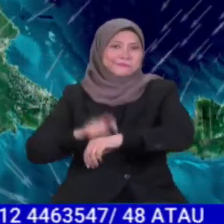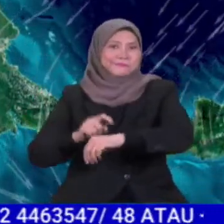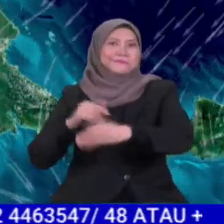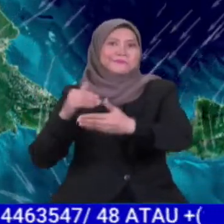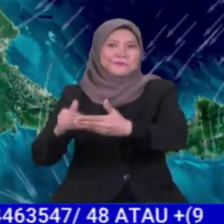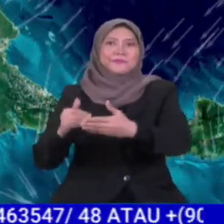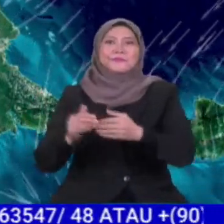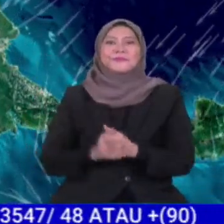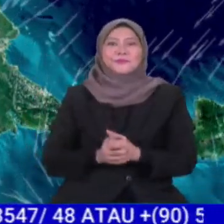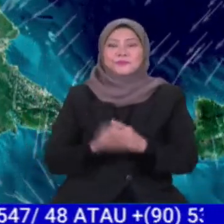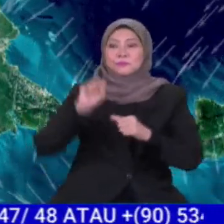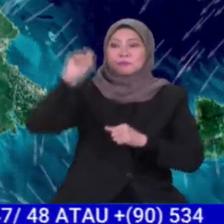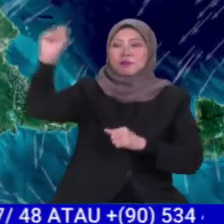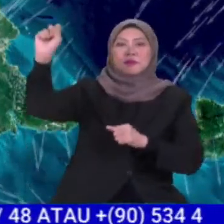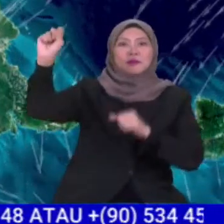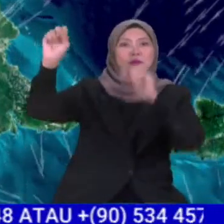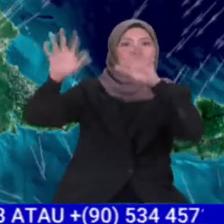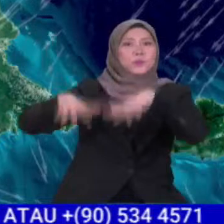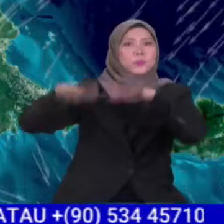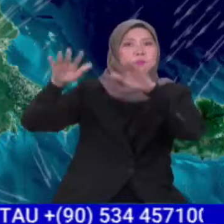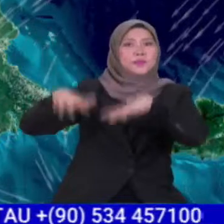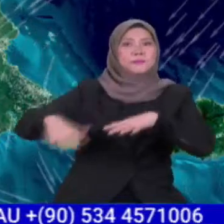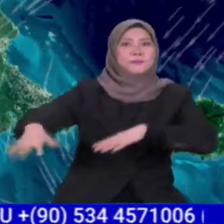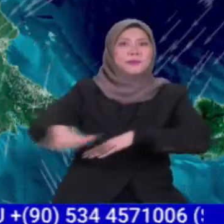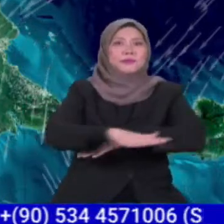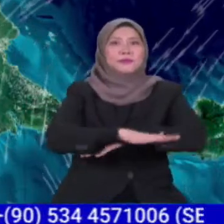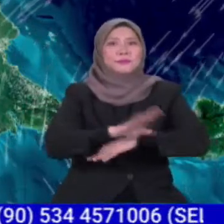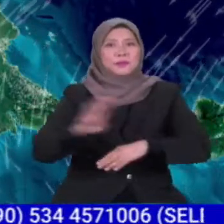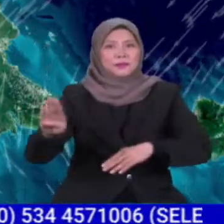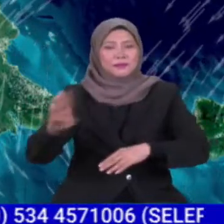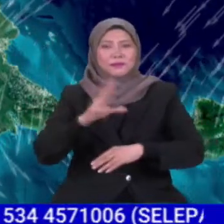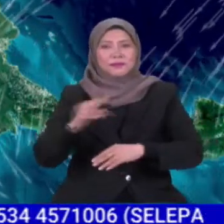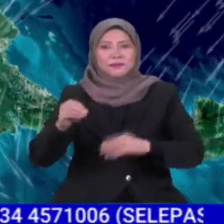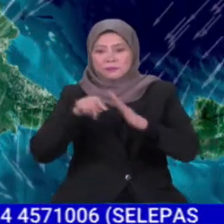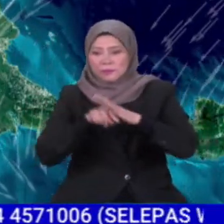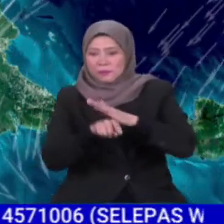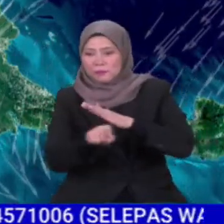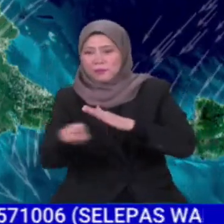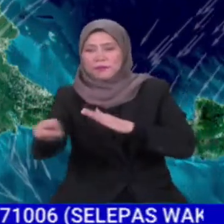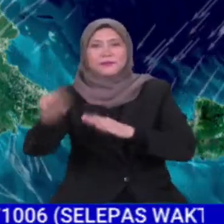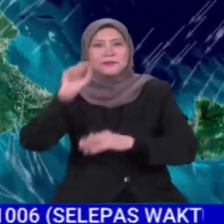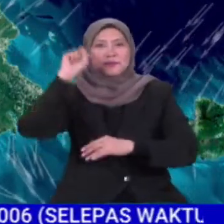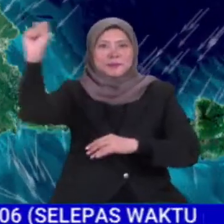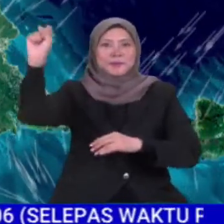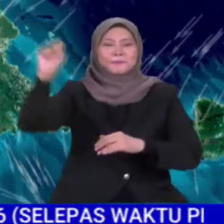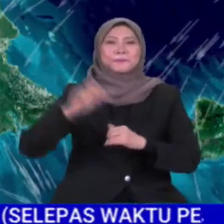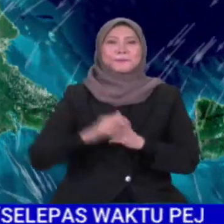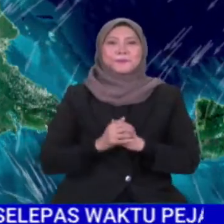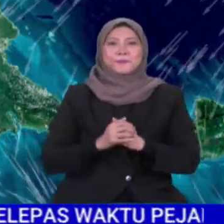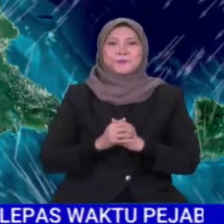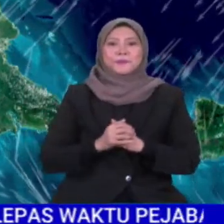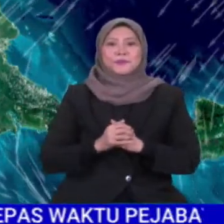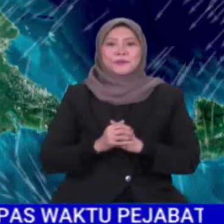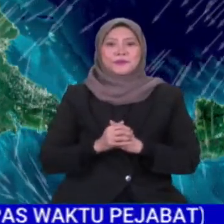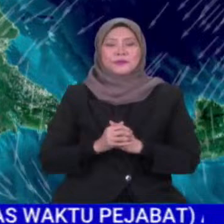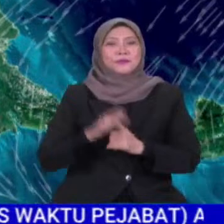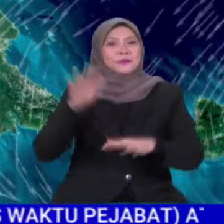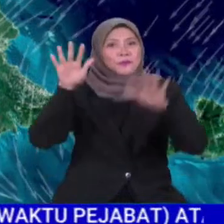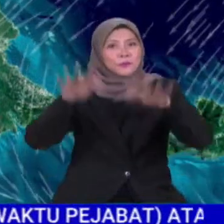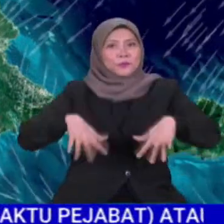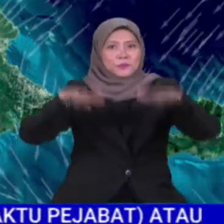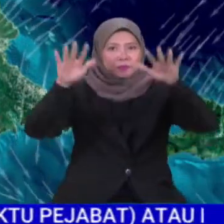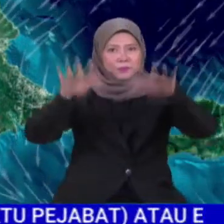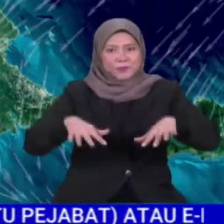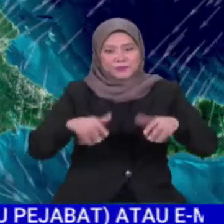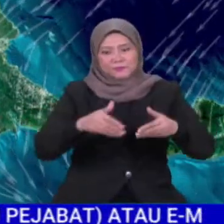negeri Sabah kita dapat lihat hujan dicerap di bahagian pantai barat dan juga pedalaman negeri Sabah. Juga turut dijangkakan keadaan hujan